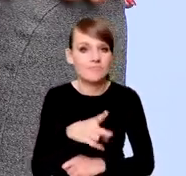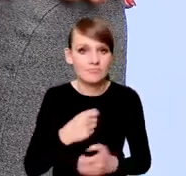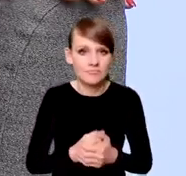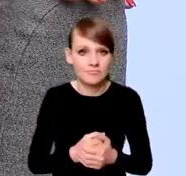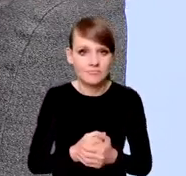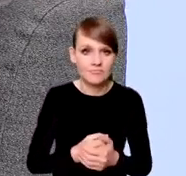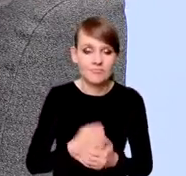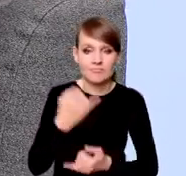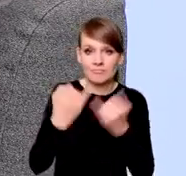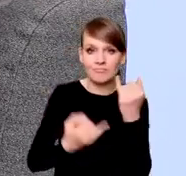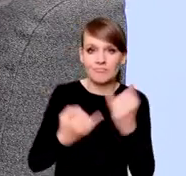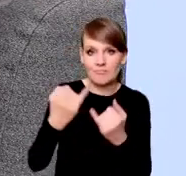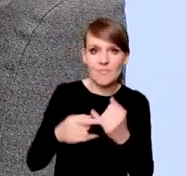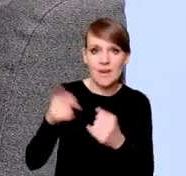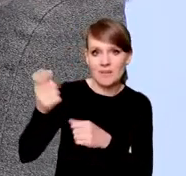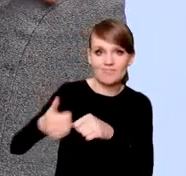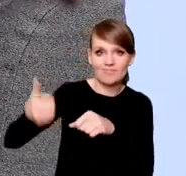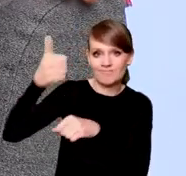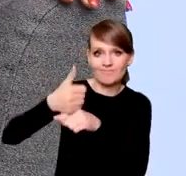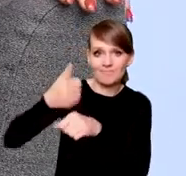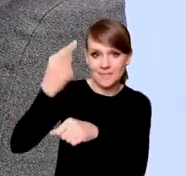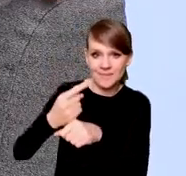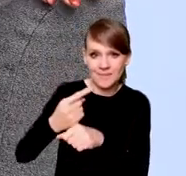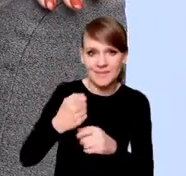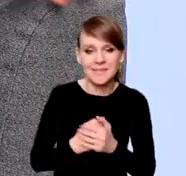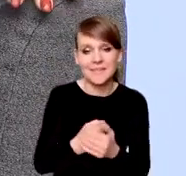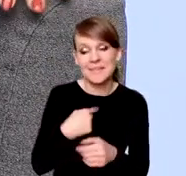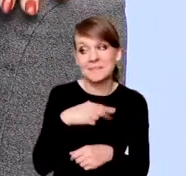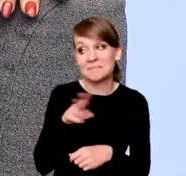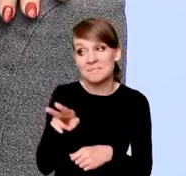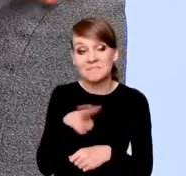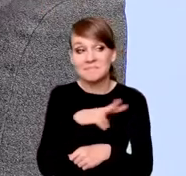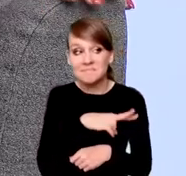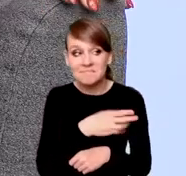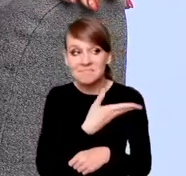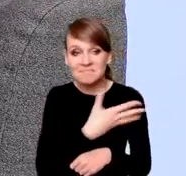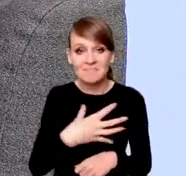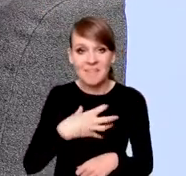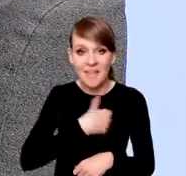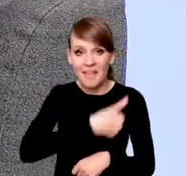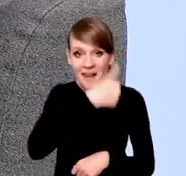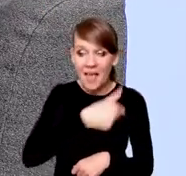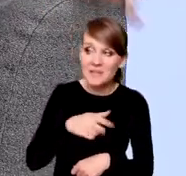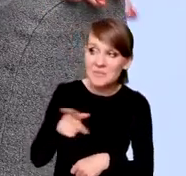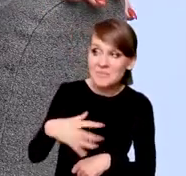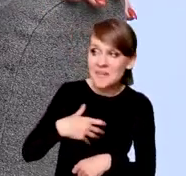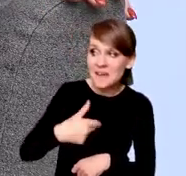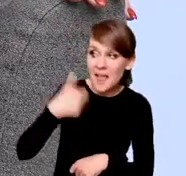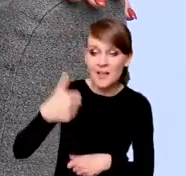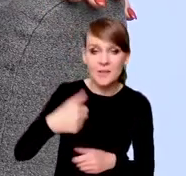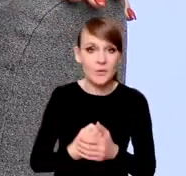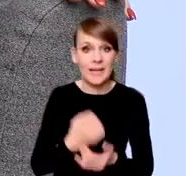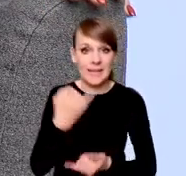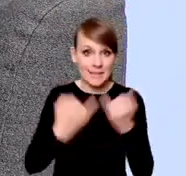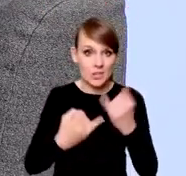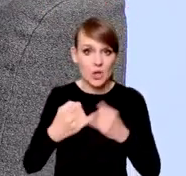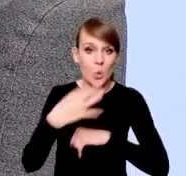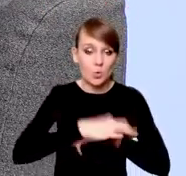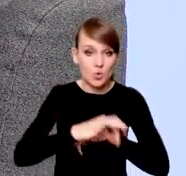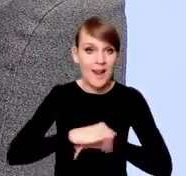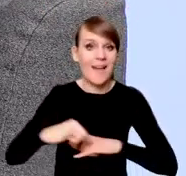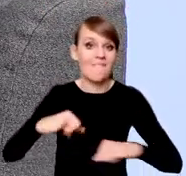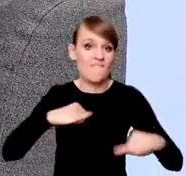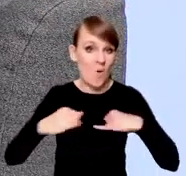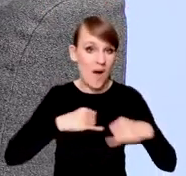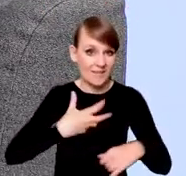góry. I właściwie uśmiecham się tutaj do panów rektorów. Jeśli władze uczelni